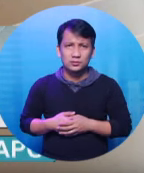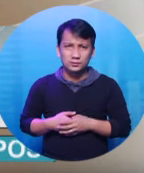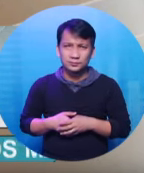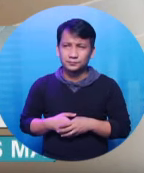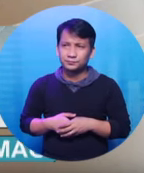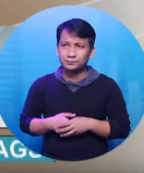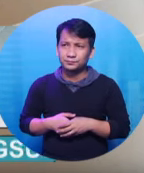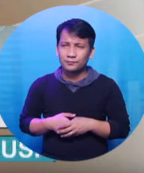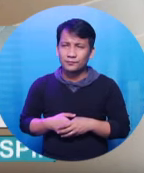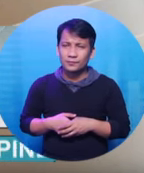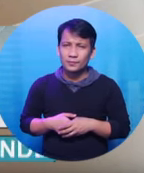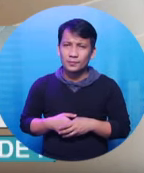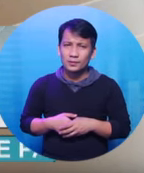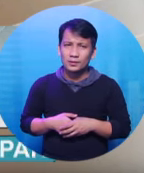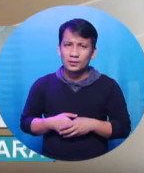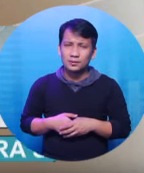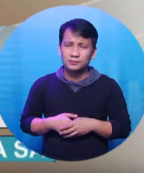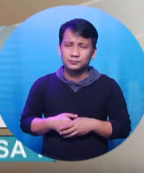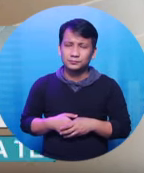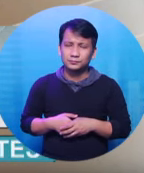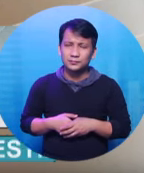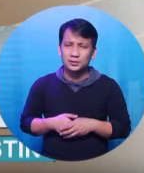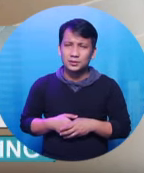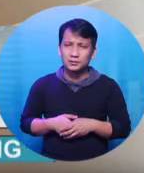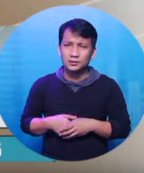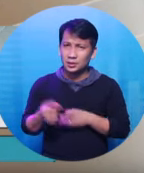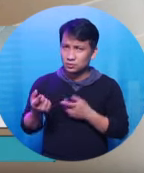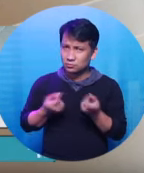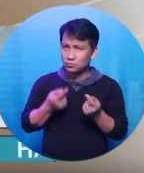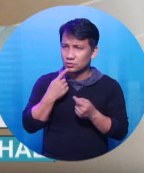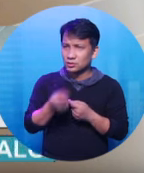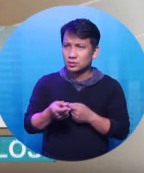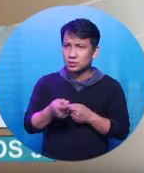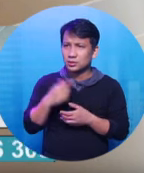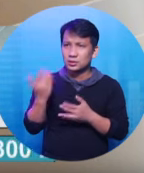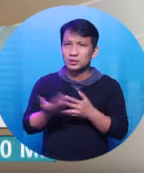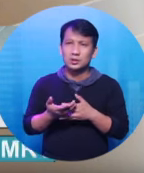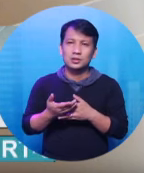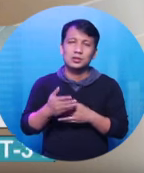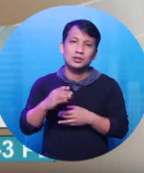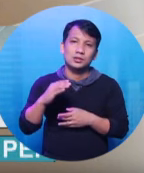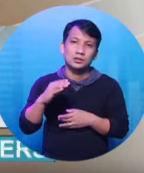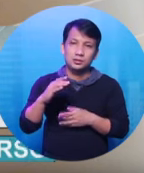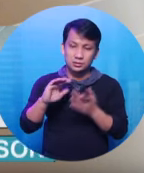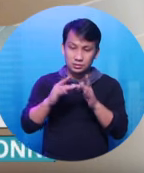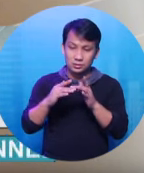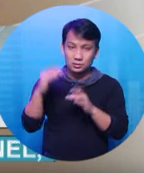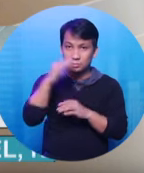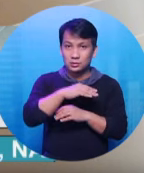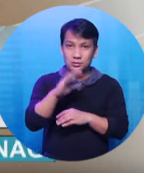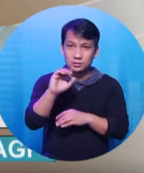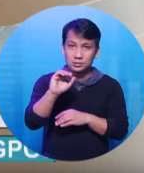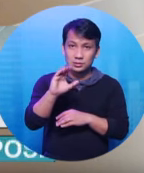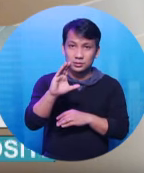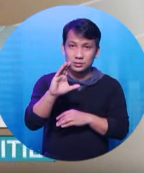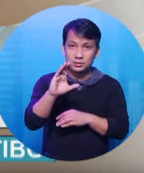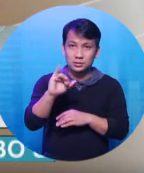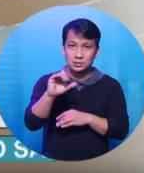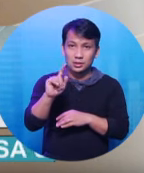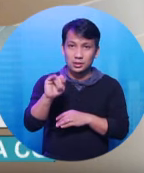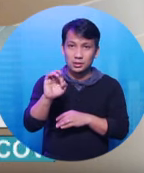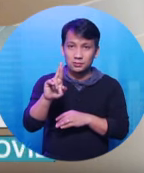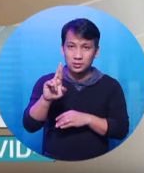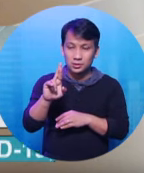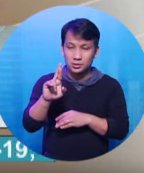Tan Datu? Okay, sir. Ang case natin dito is for cyber-libel. Dahil hindi po natin mapagkakait na ang pagkakalat